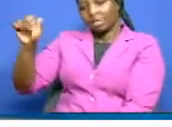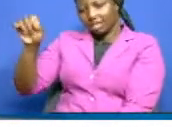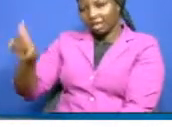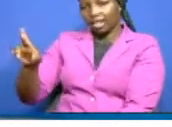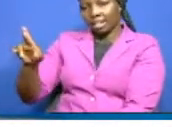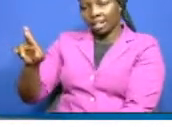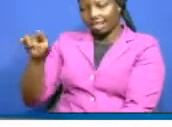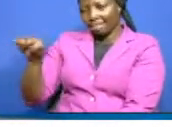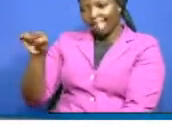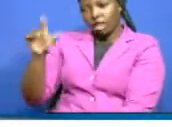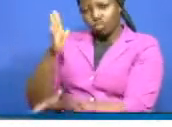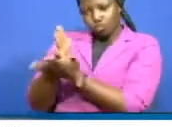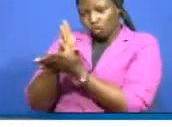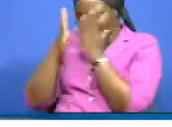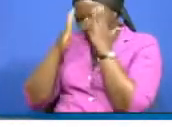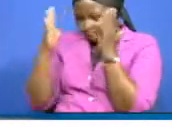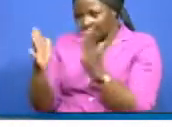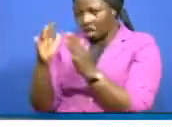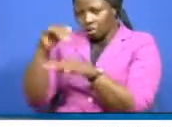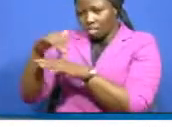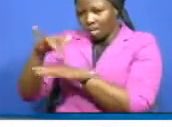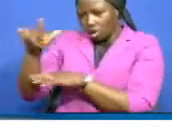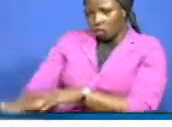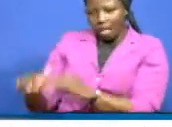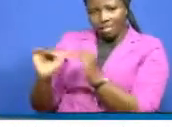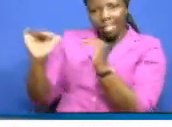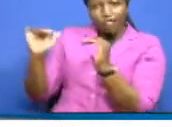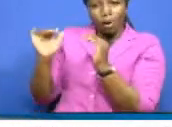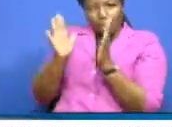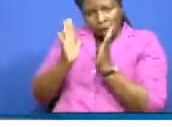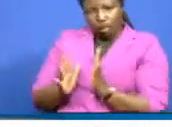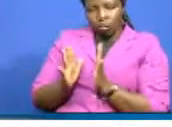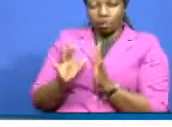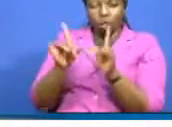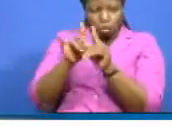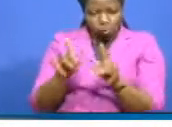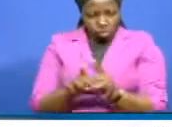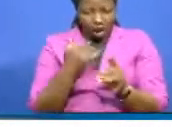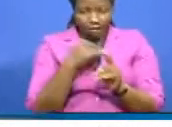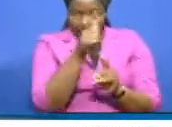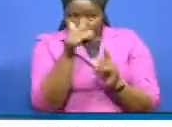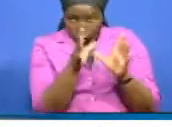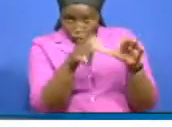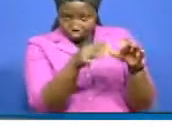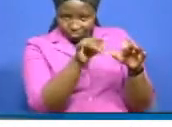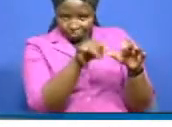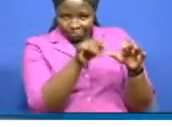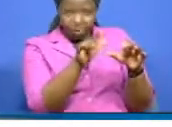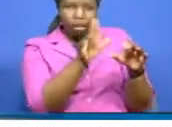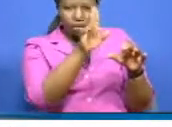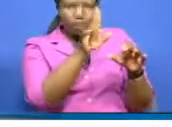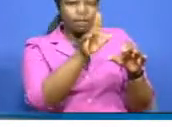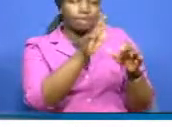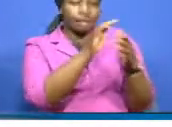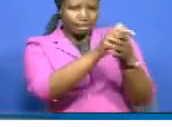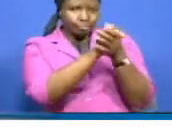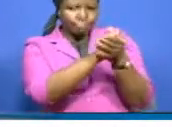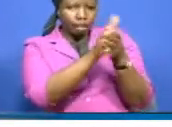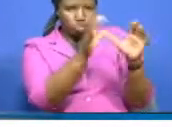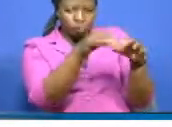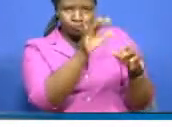inazingatia mwananchi wa chini. Na pia kuna huu mlengo mwingine wa kieleweke ambao pia wanaona kuwa siasa